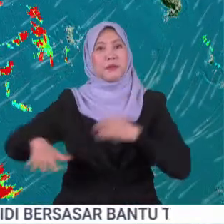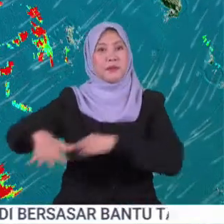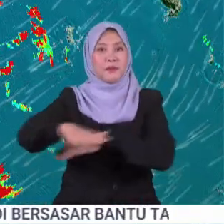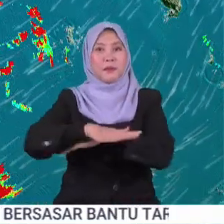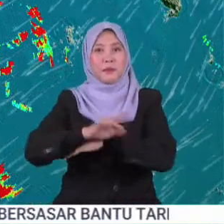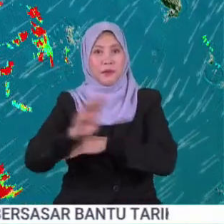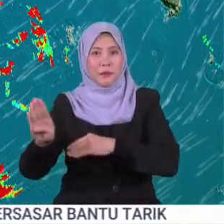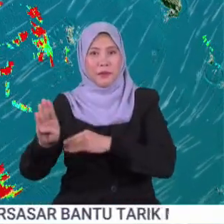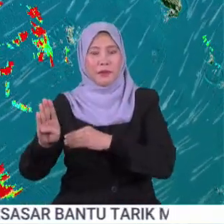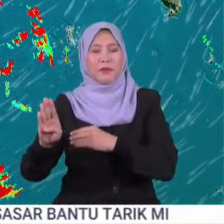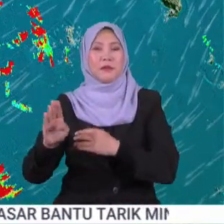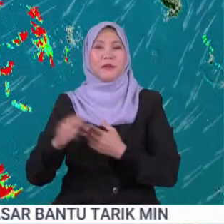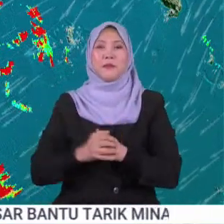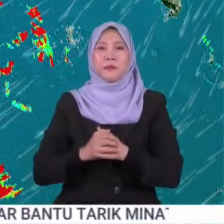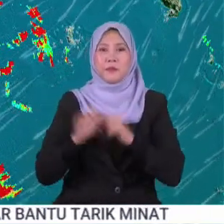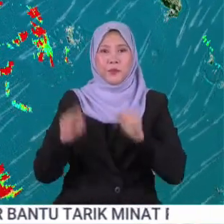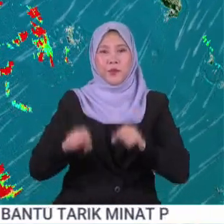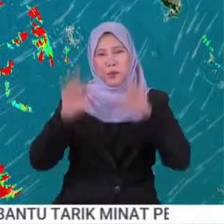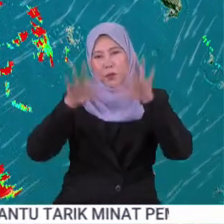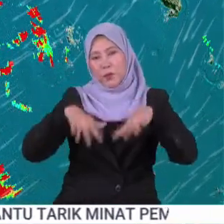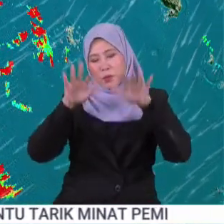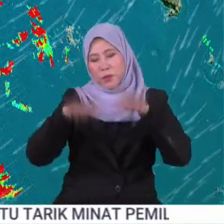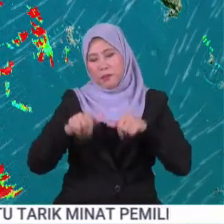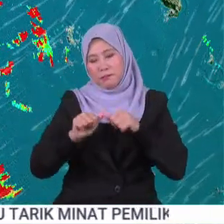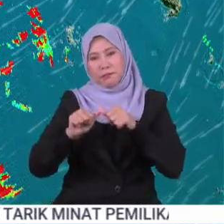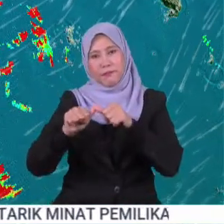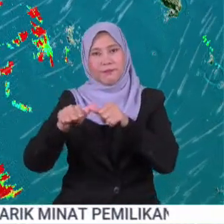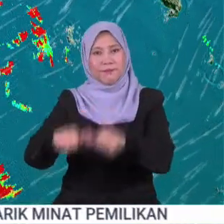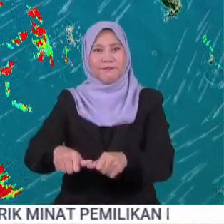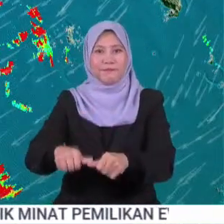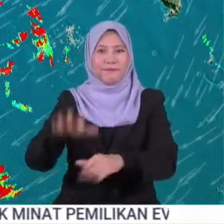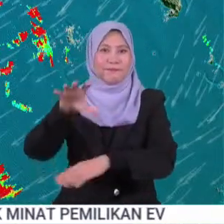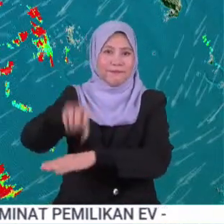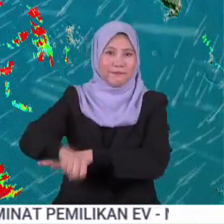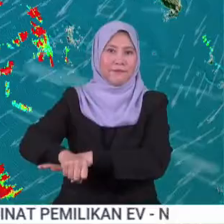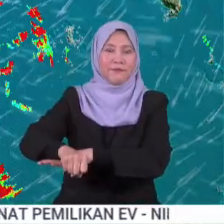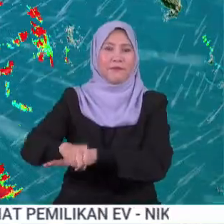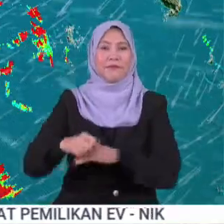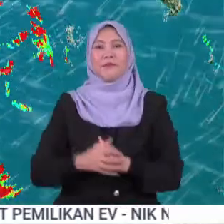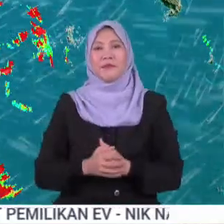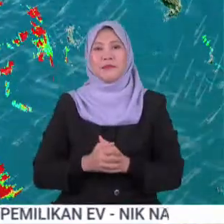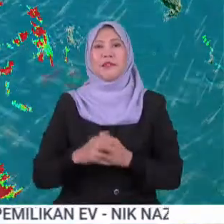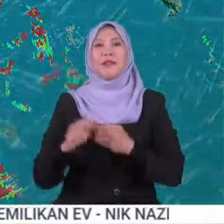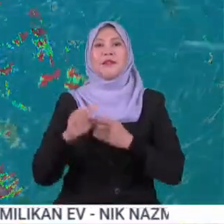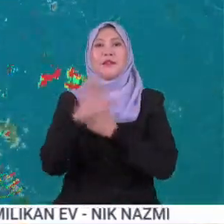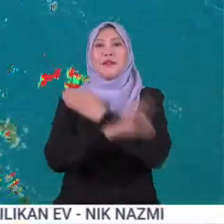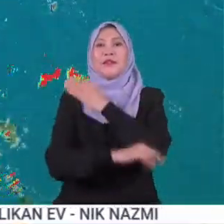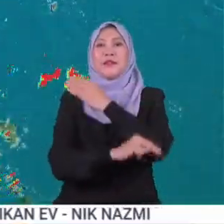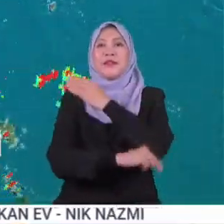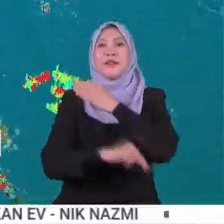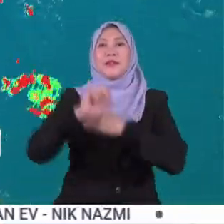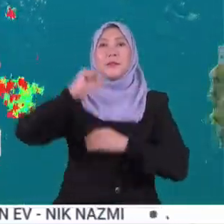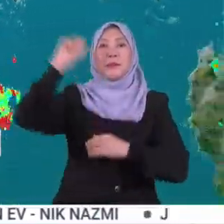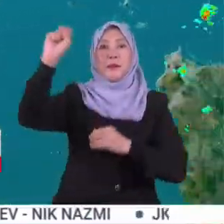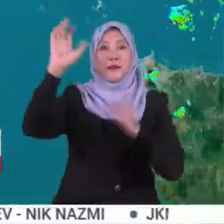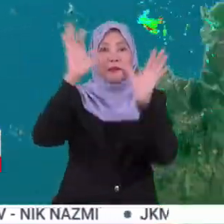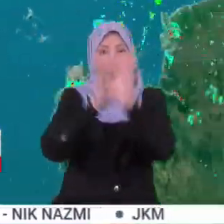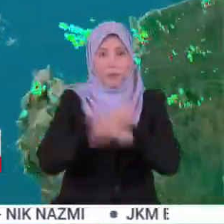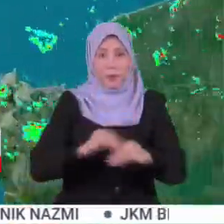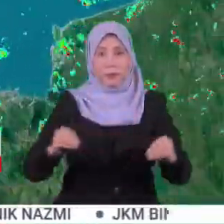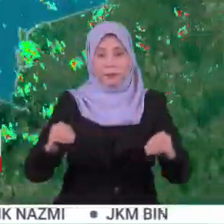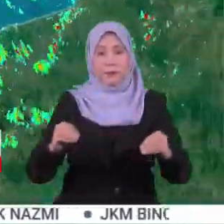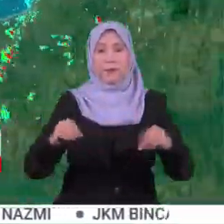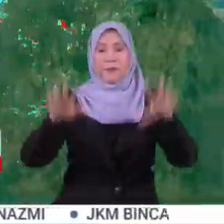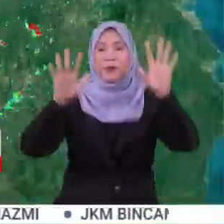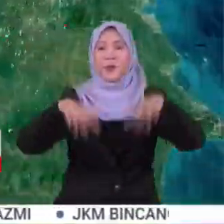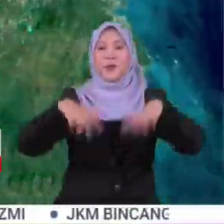semenanjung dijangka boleh berlarutan sehingga kelewat malam nanti. Manakala bagi negeri Sabah dan Sarawak pula, hujan